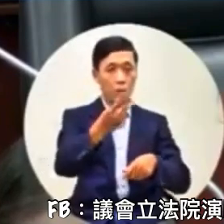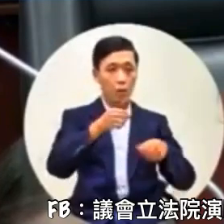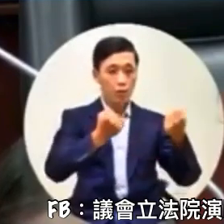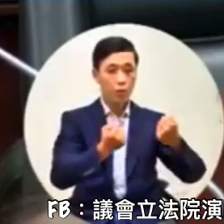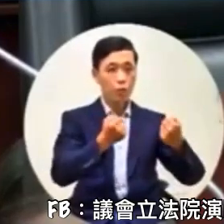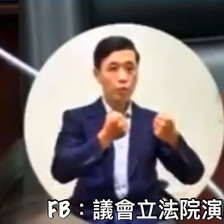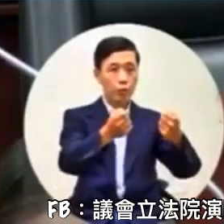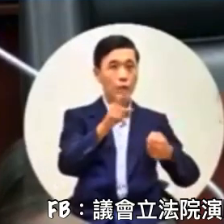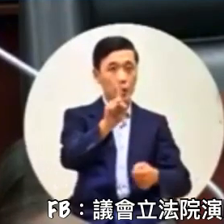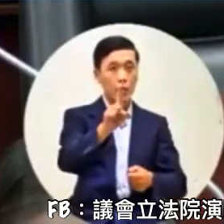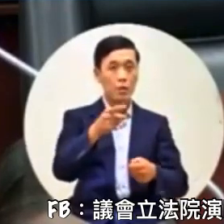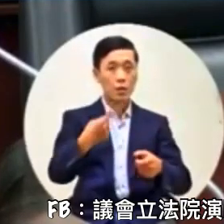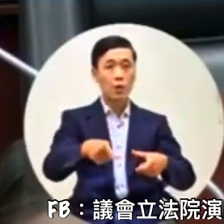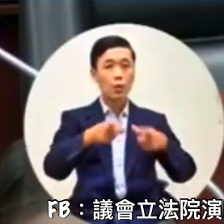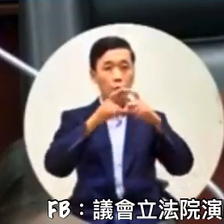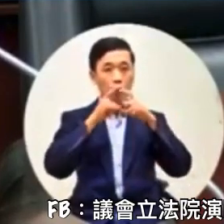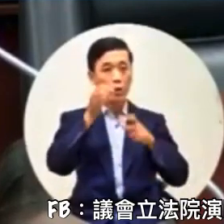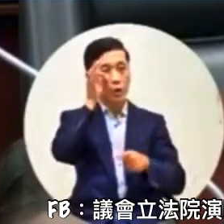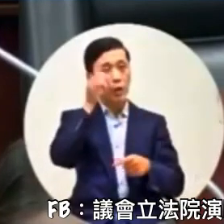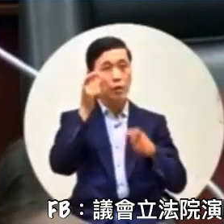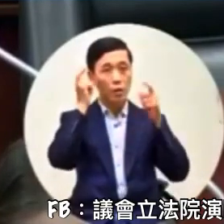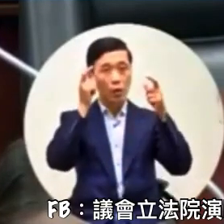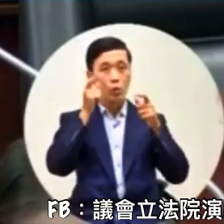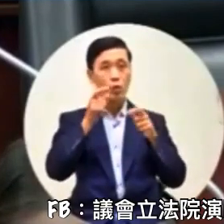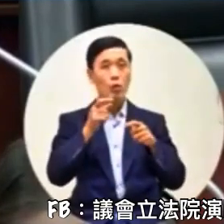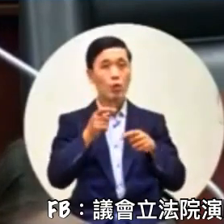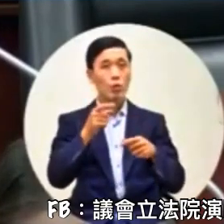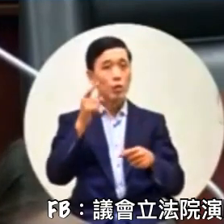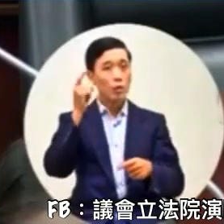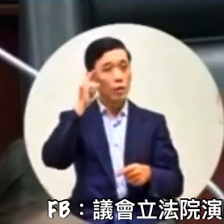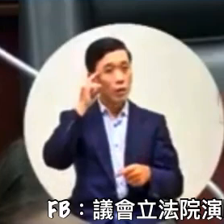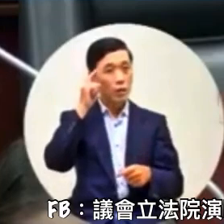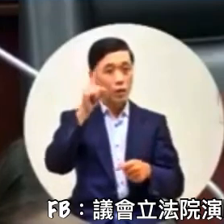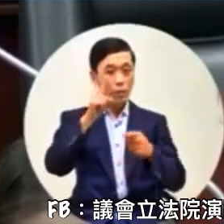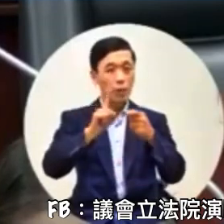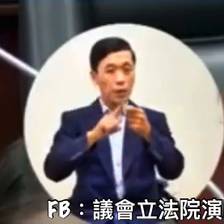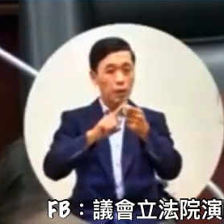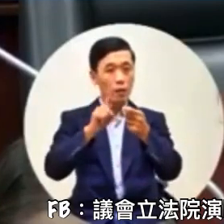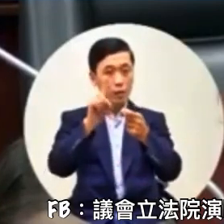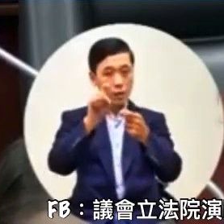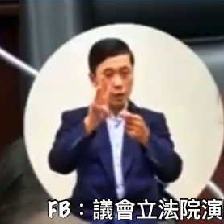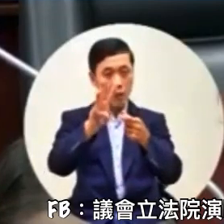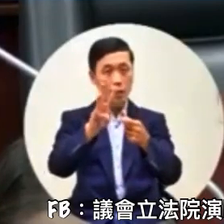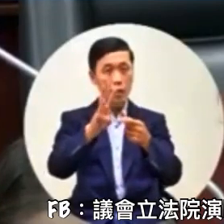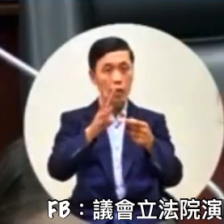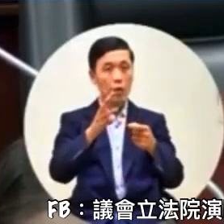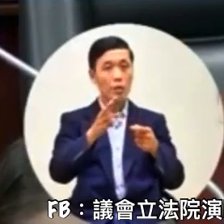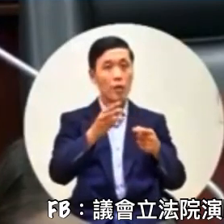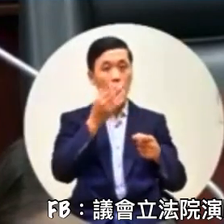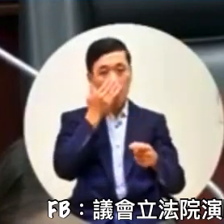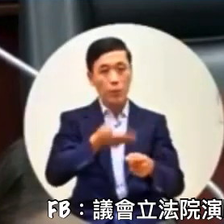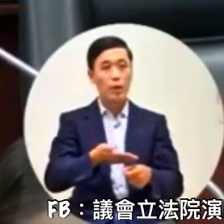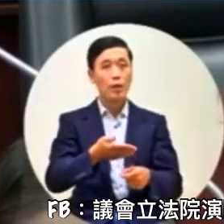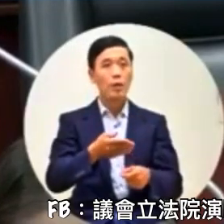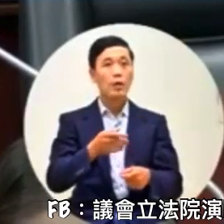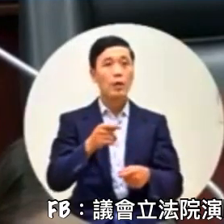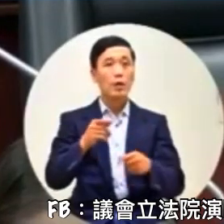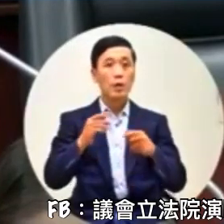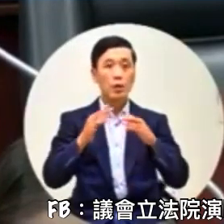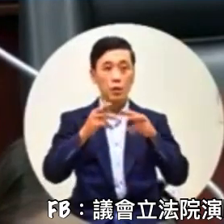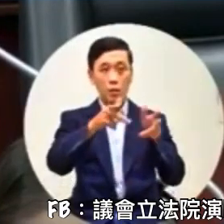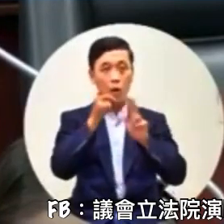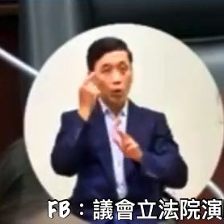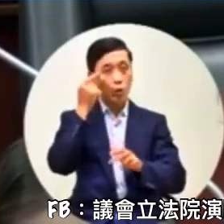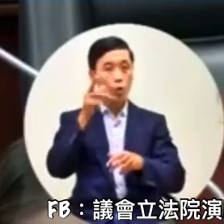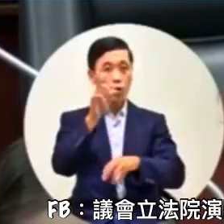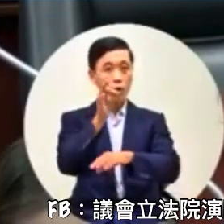外头看咱高雄输人13栋啦。这样既然这个侨科是我们是陈市长的重要政策，